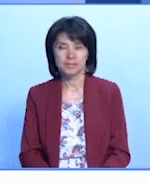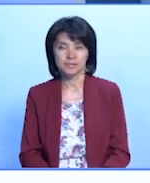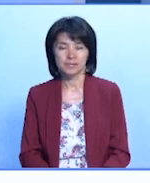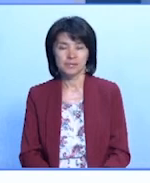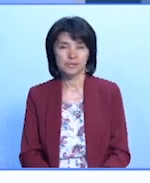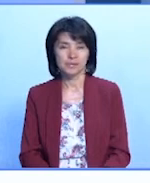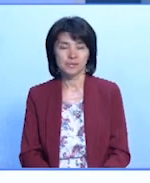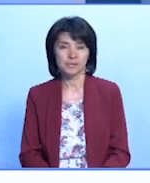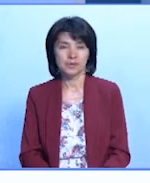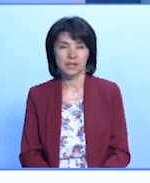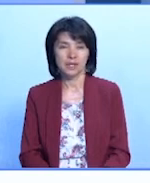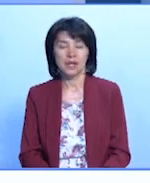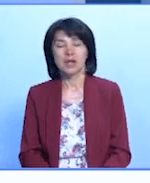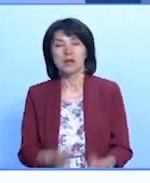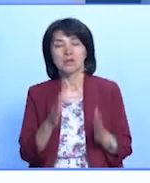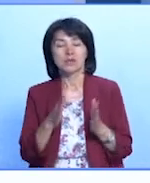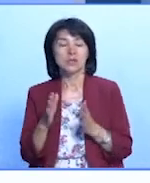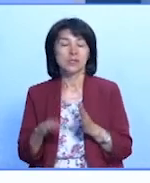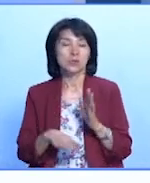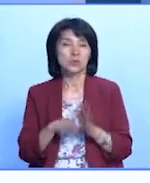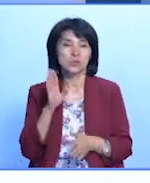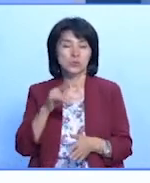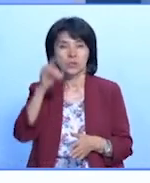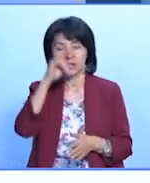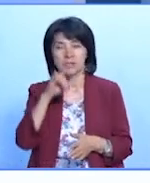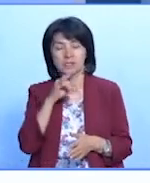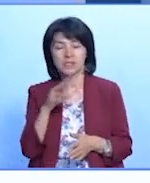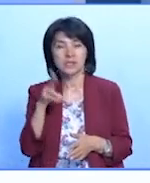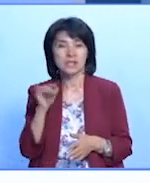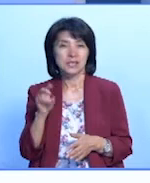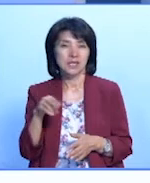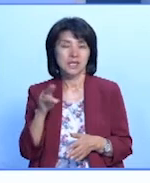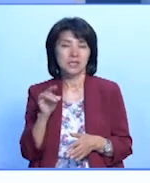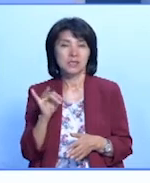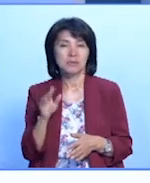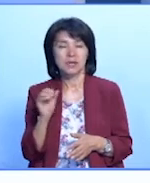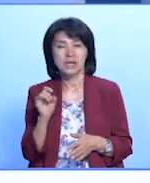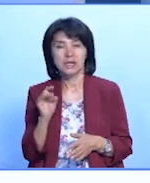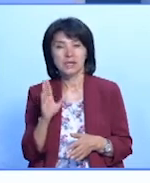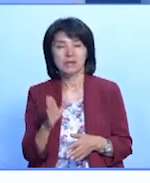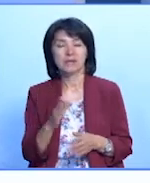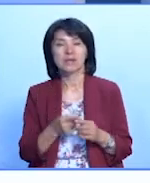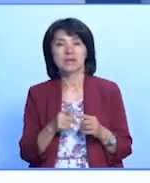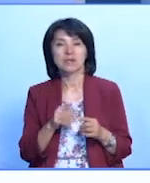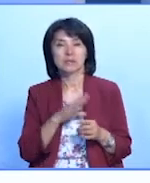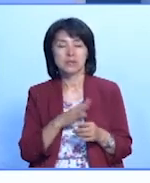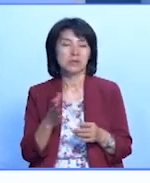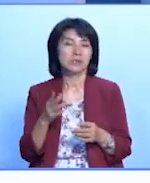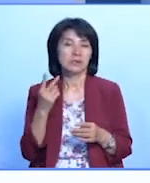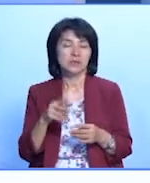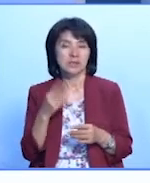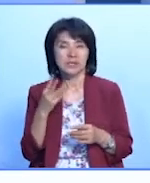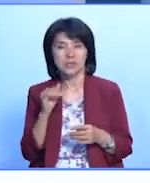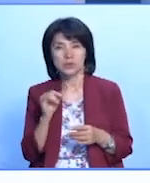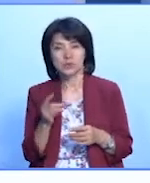в рядах лучших государственных служащих казахстана дидар ибраев руководитель аппарата акима актогайского района 23 июня для молодого